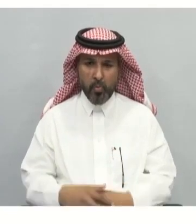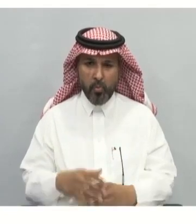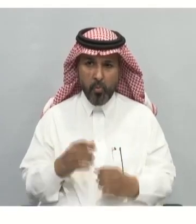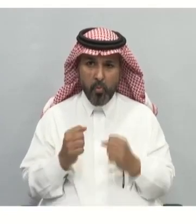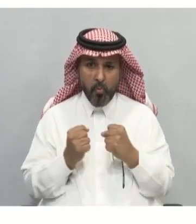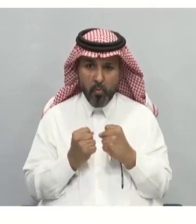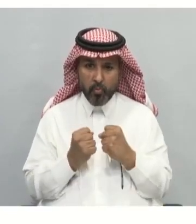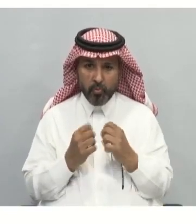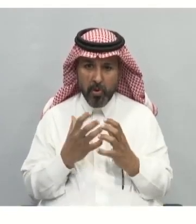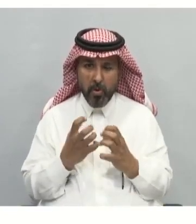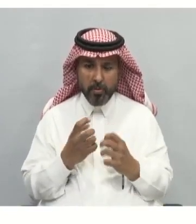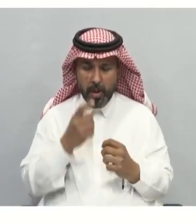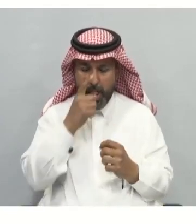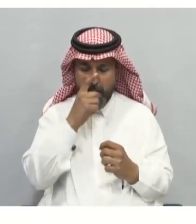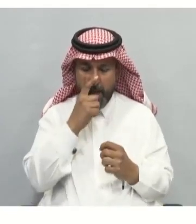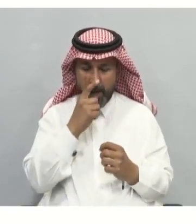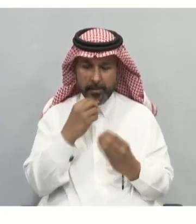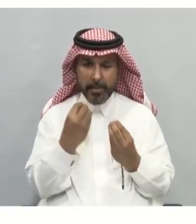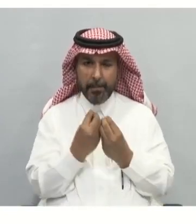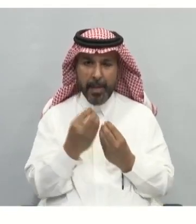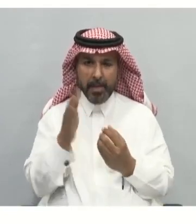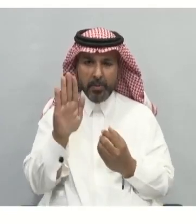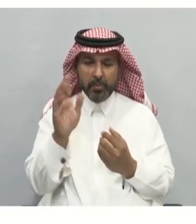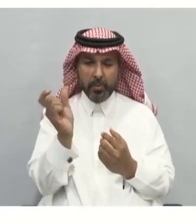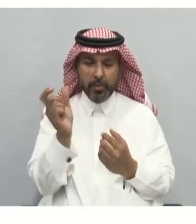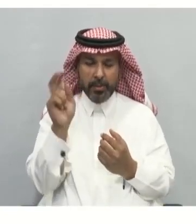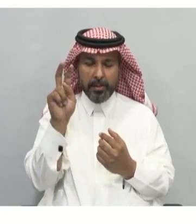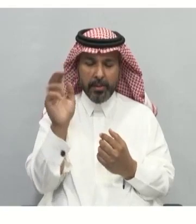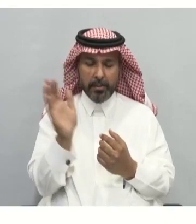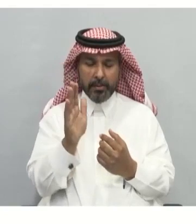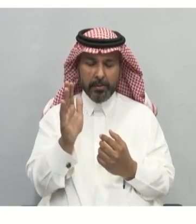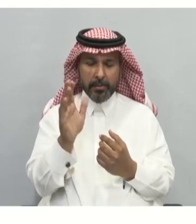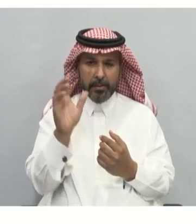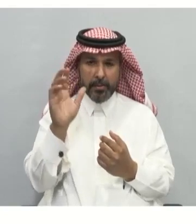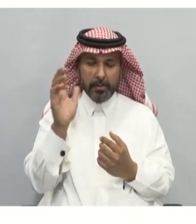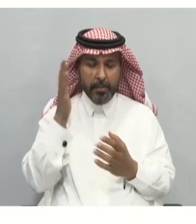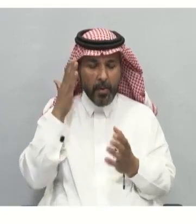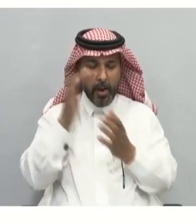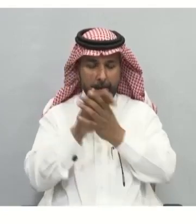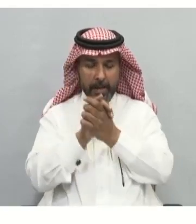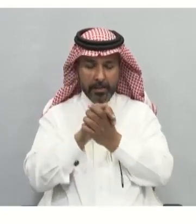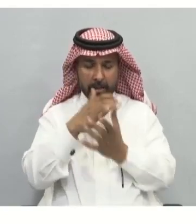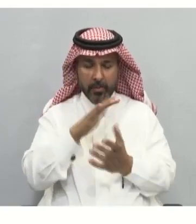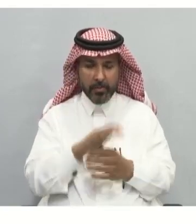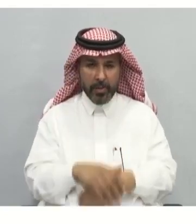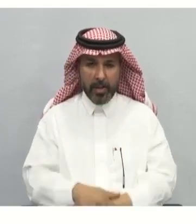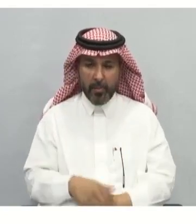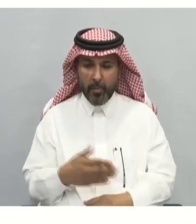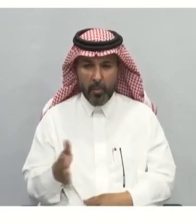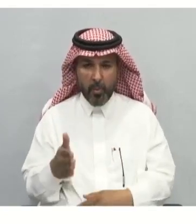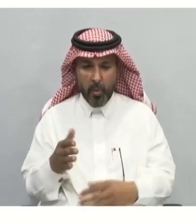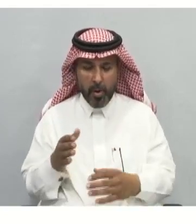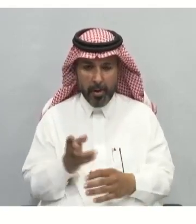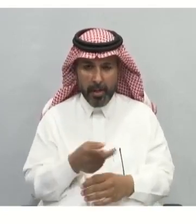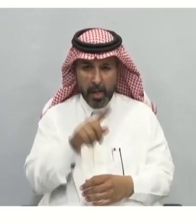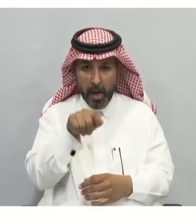باتباع السنه سنه النبي عليه الصلاه والسلام وترك البدعه الامور المبتدعه في